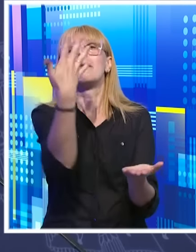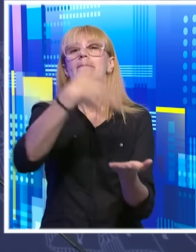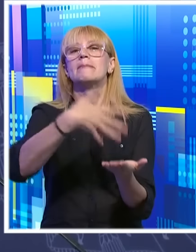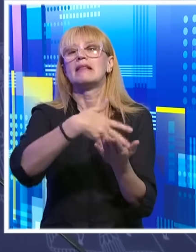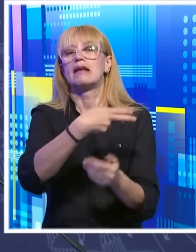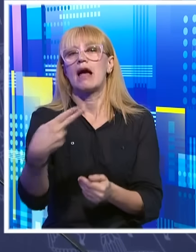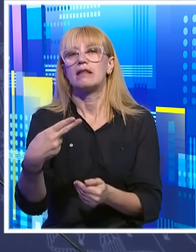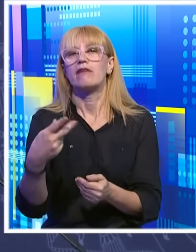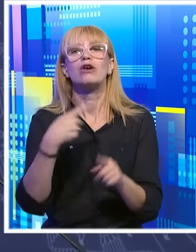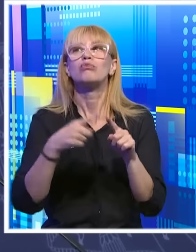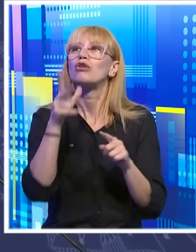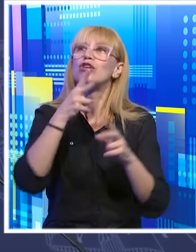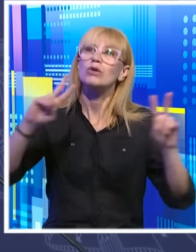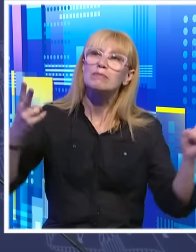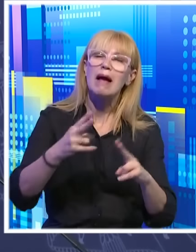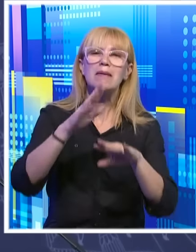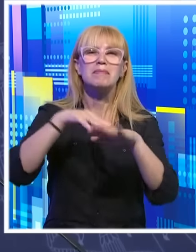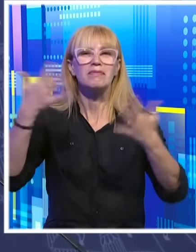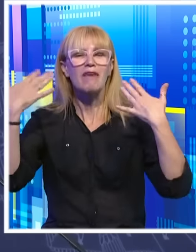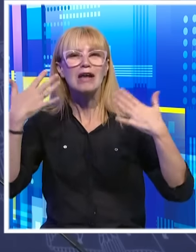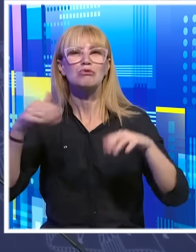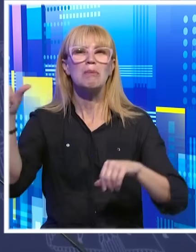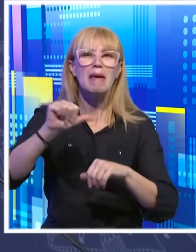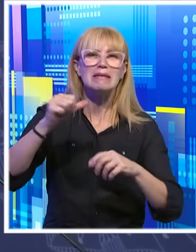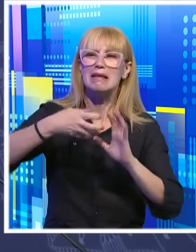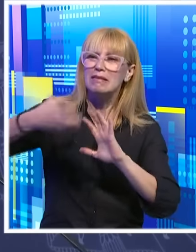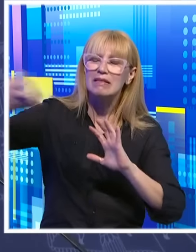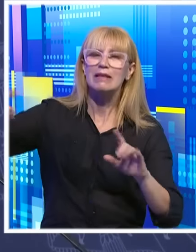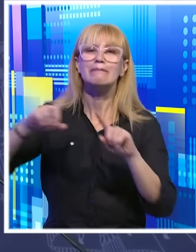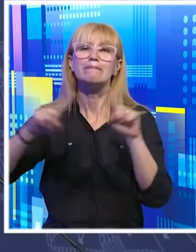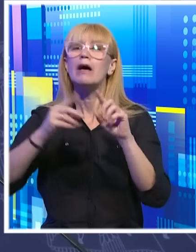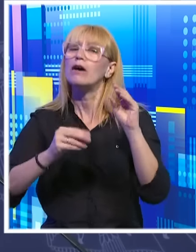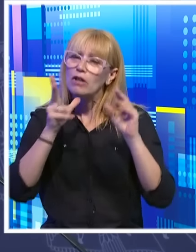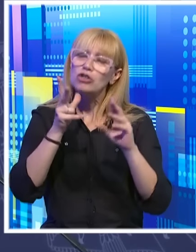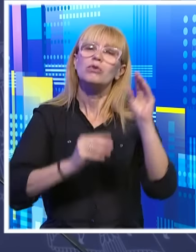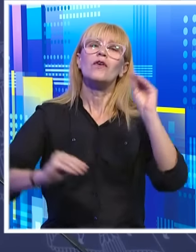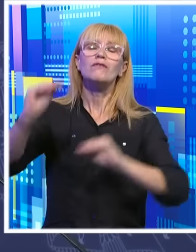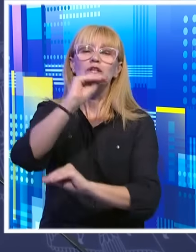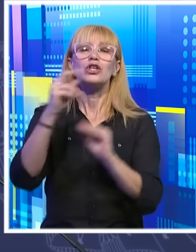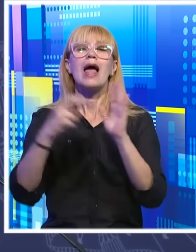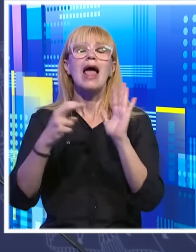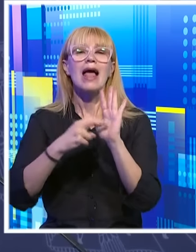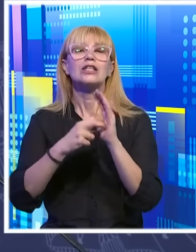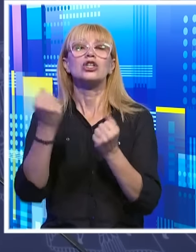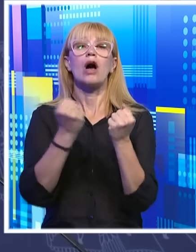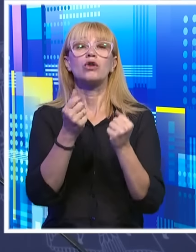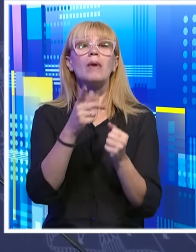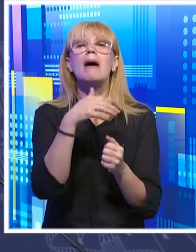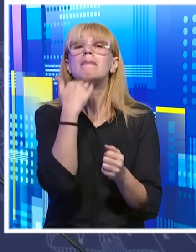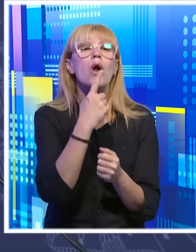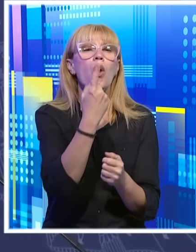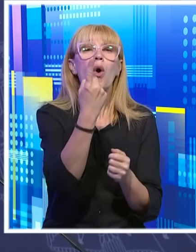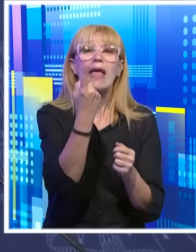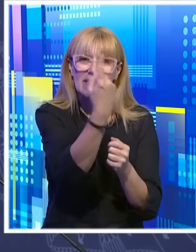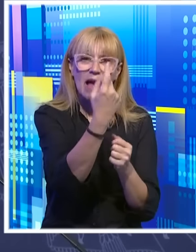korišćenja benzinskih i dizel motora, želimo što više električnih automobila. Po svakom automobilu dobit ćete 5000 evra. Plus